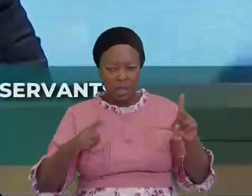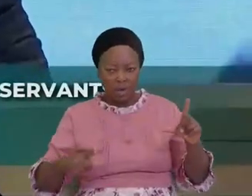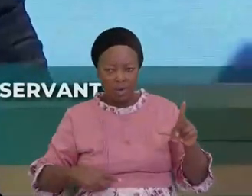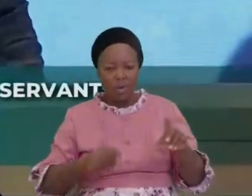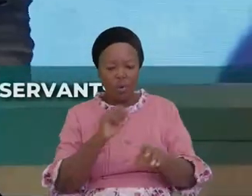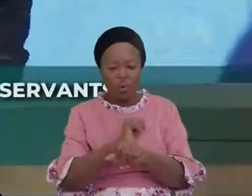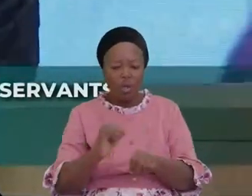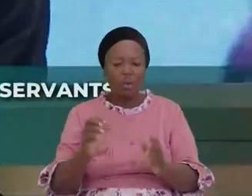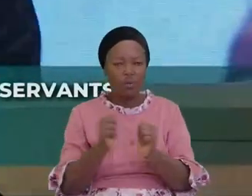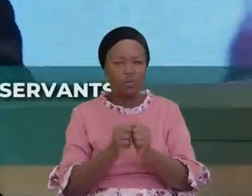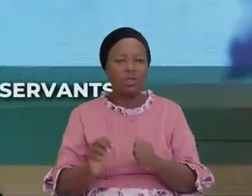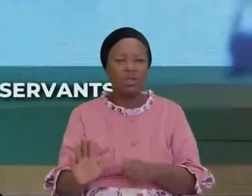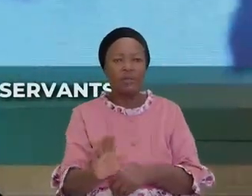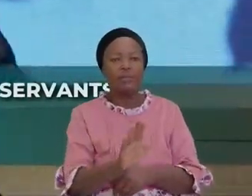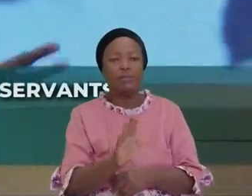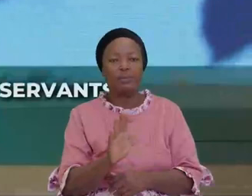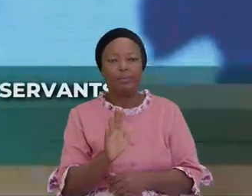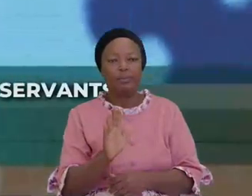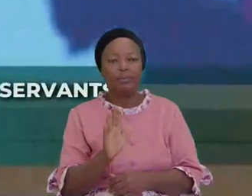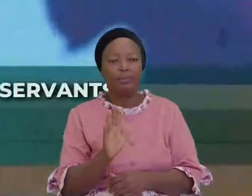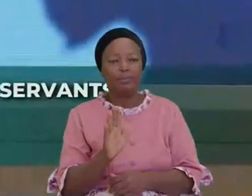Le Seigneur travaillait avec eux.